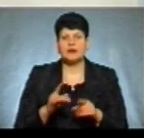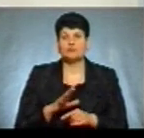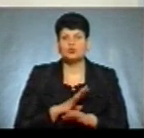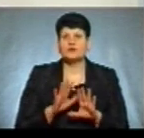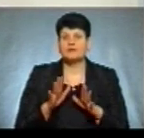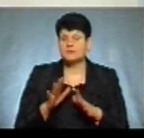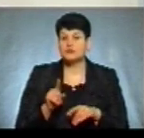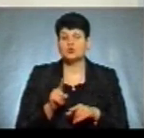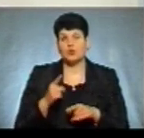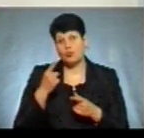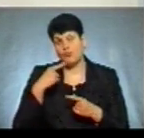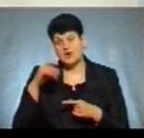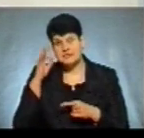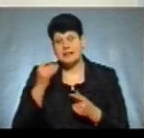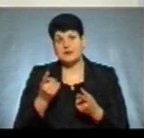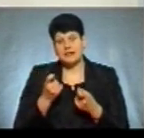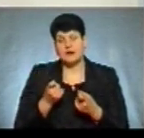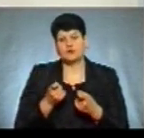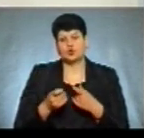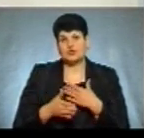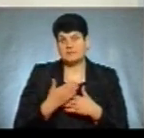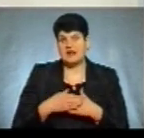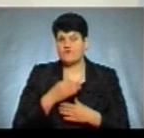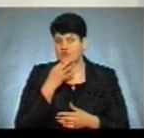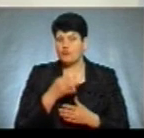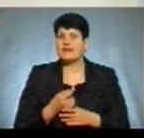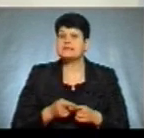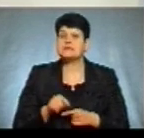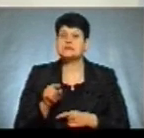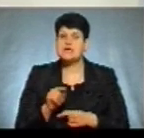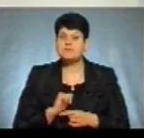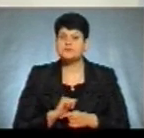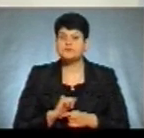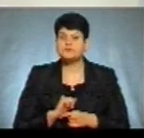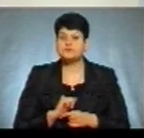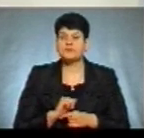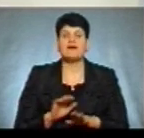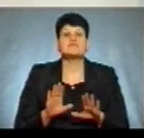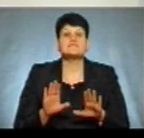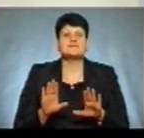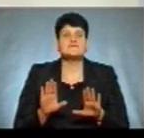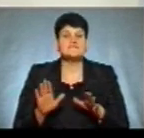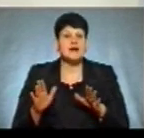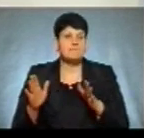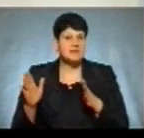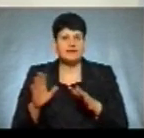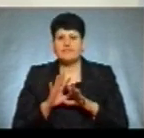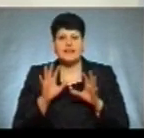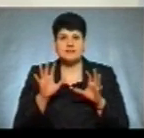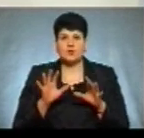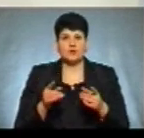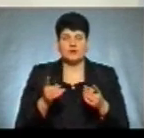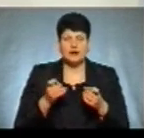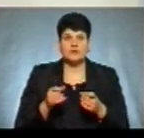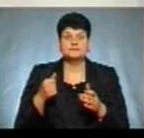що поліцейські притягувались до дисциплінарної відповідальності за це. У випадків незаконного притягнення